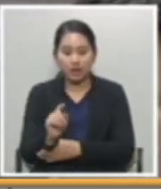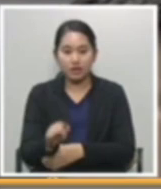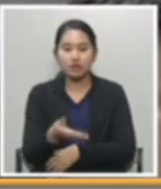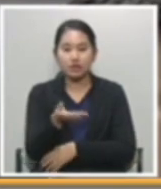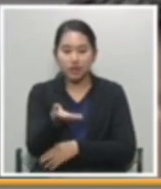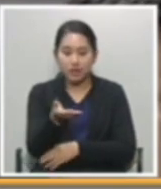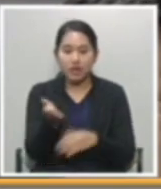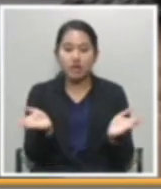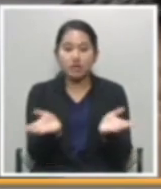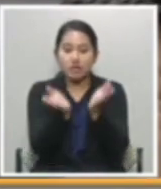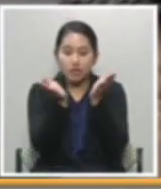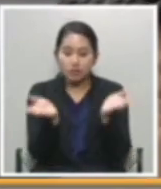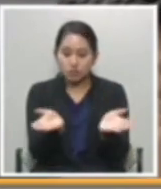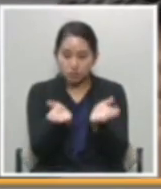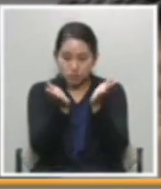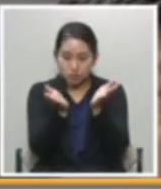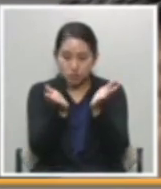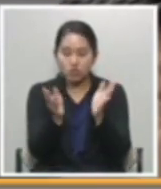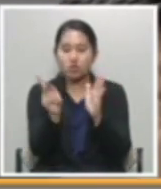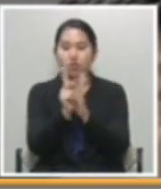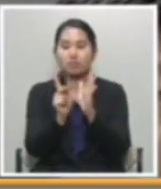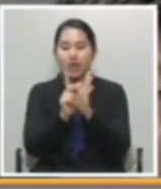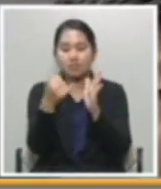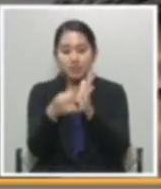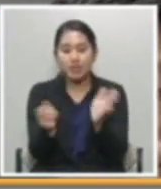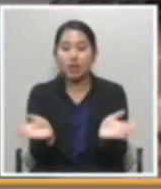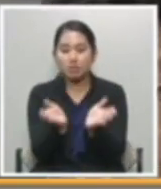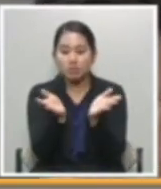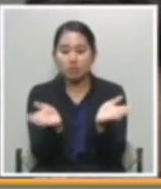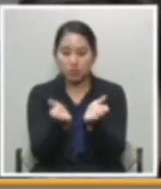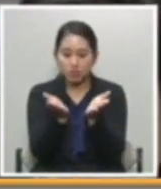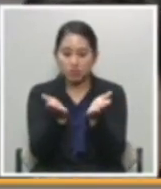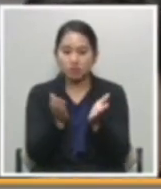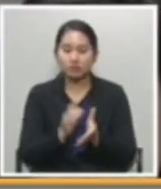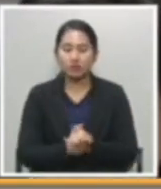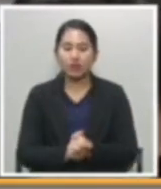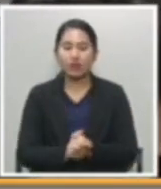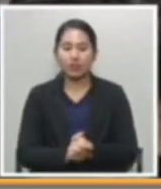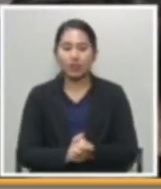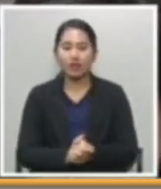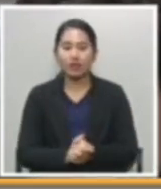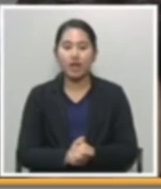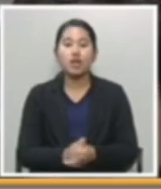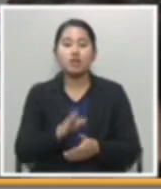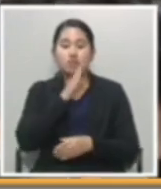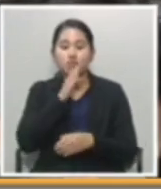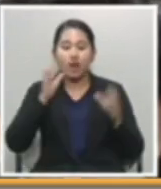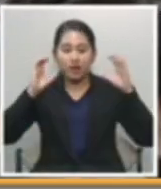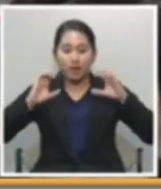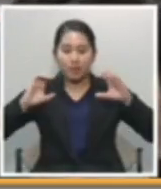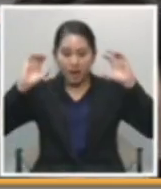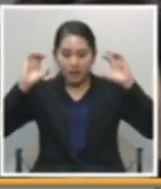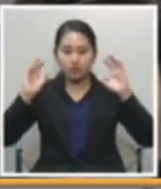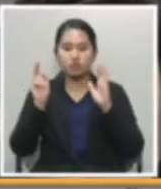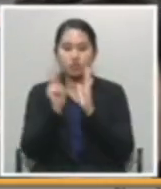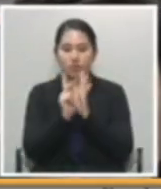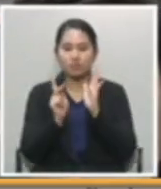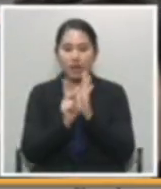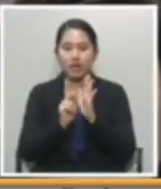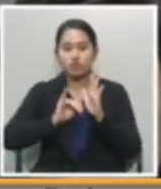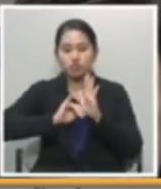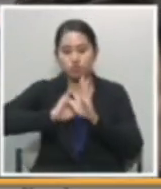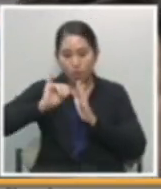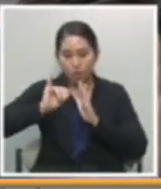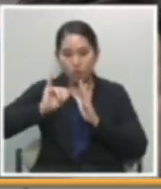ายามสนับสนุนการกระทำที่ผิดกฎหมายอยู่นะครับถ้าเป็นรัฐบาลที่ชอบด้วยกฎหมายนะครับท่านประธานฟังให้ดี